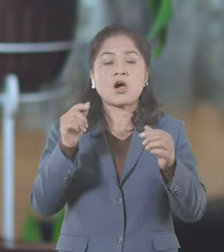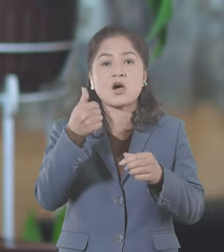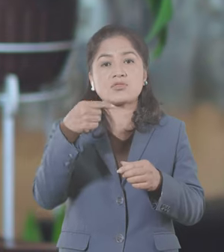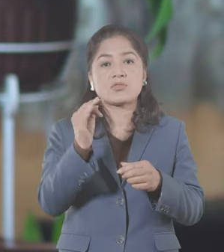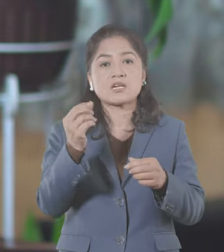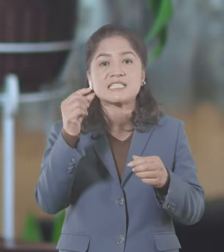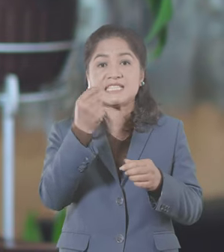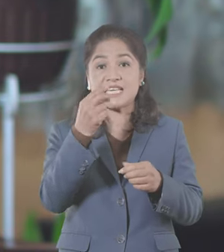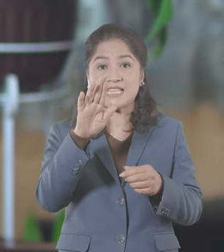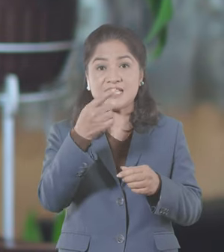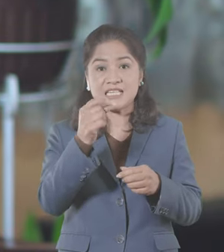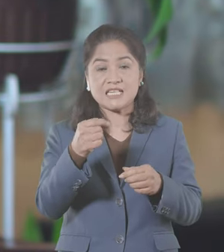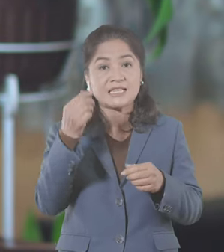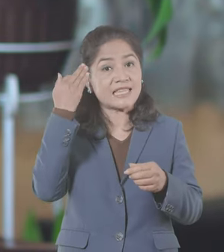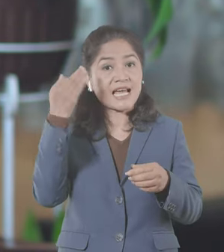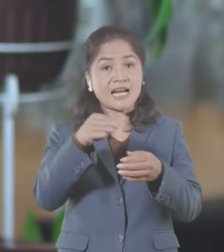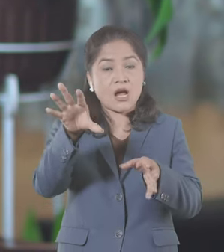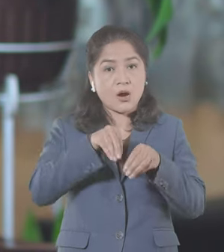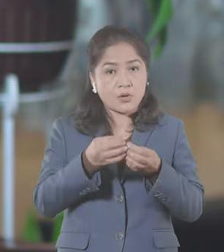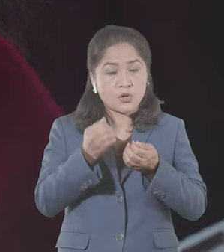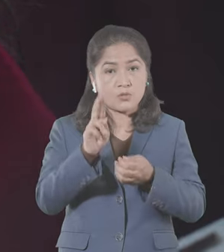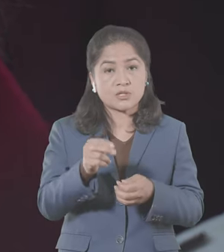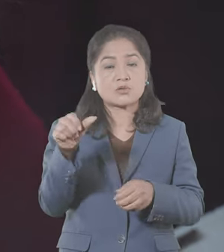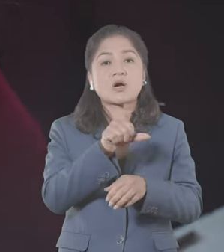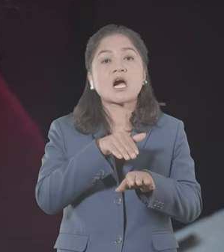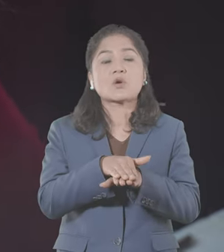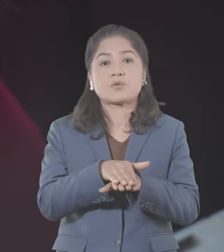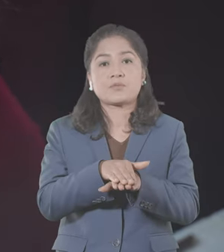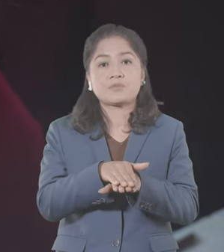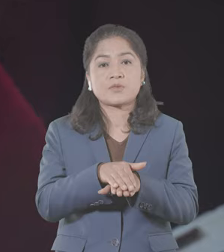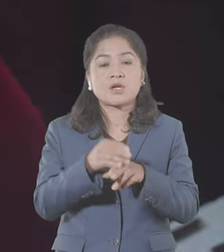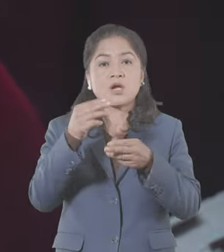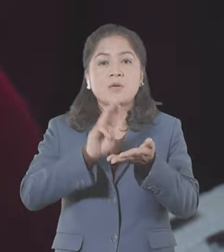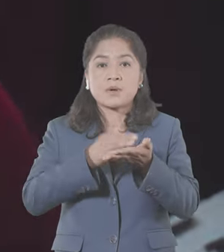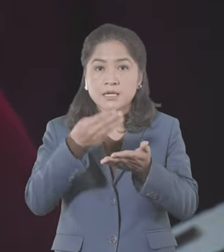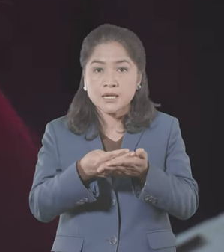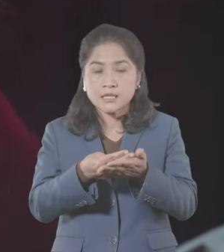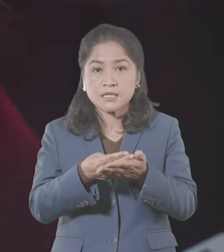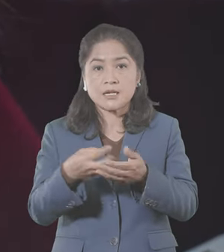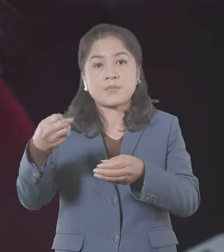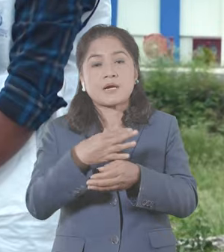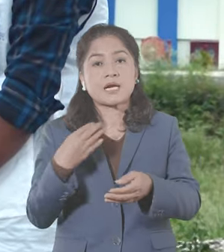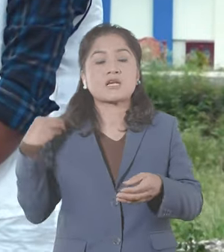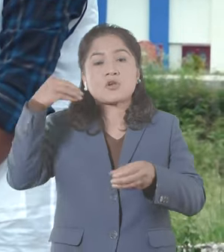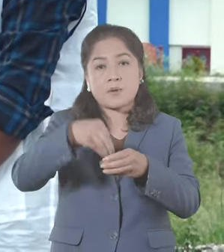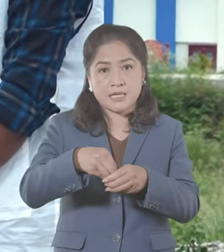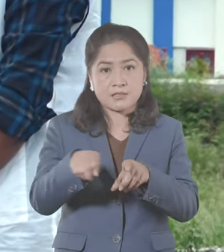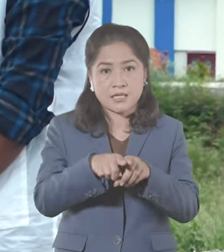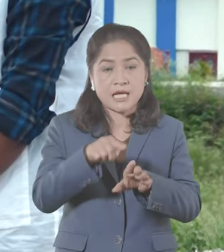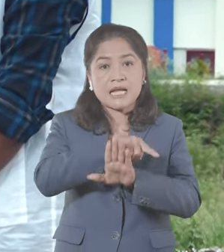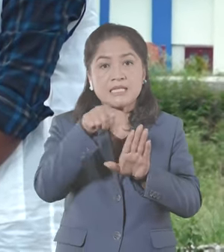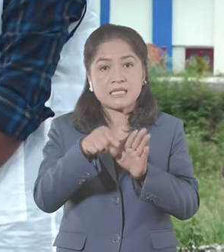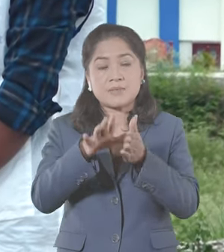गर्न अन्तर्क्षेत्रीय अवधारणाको अवलम्बन गर्नुपर्छ उहाँहरूको अर्थपूर्ण र प्रभावकारी